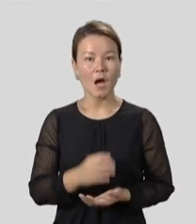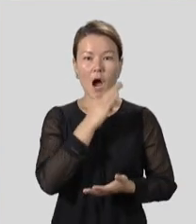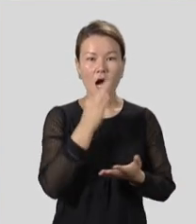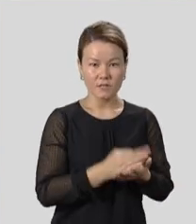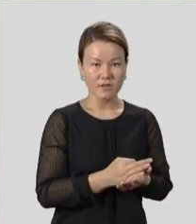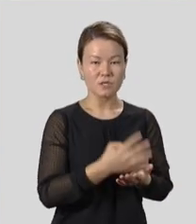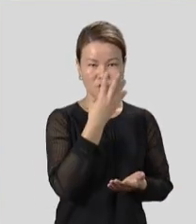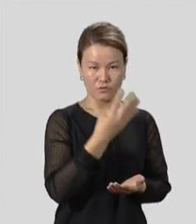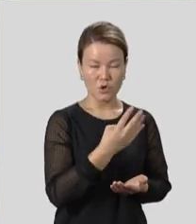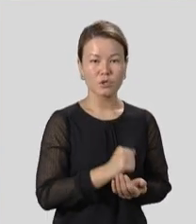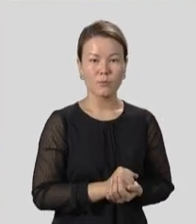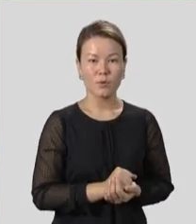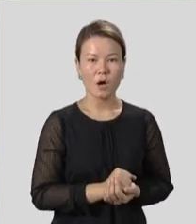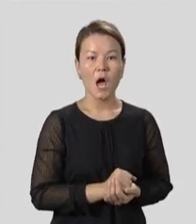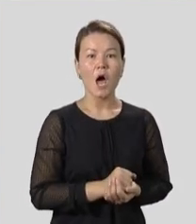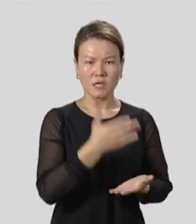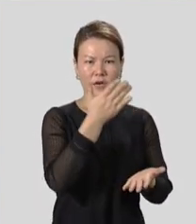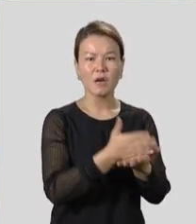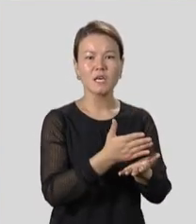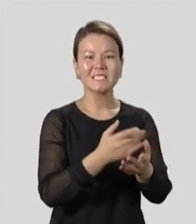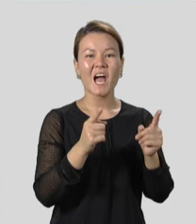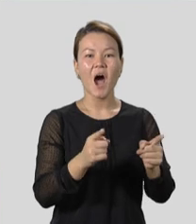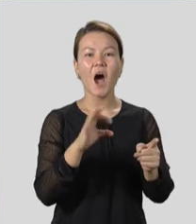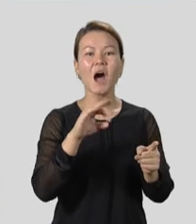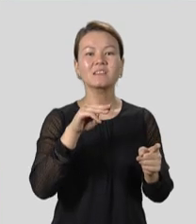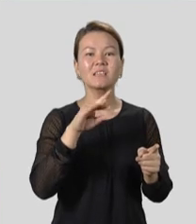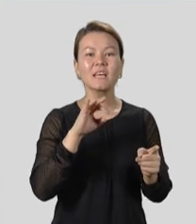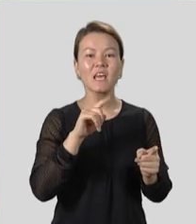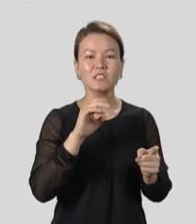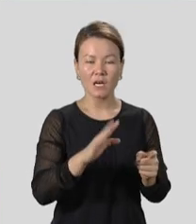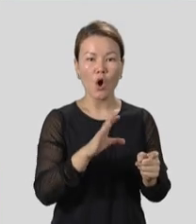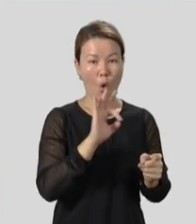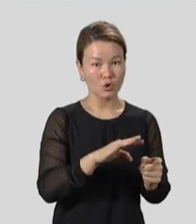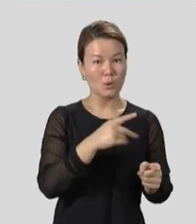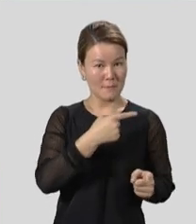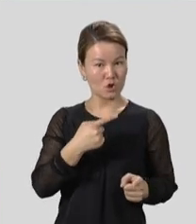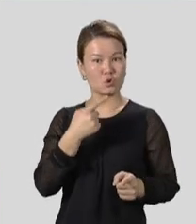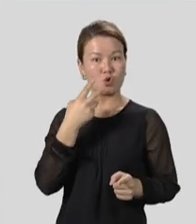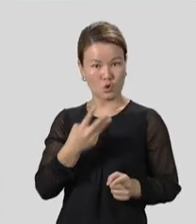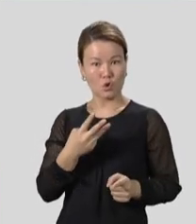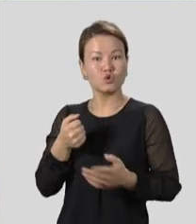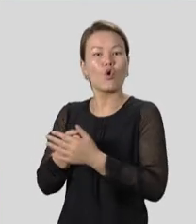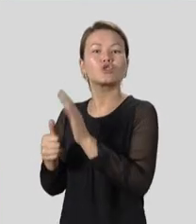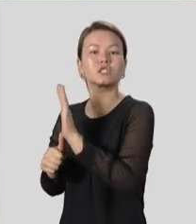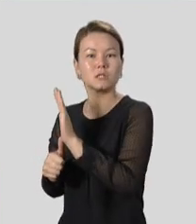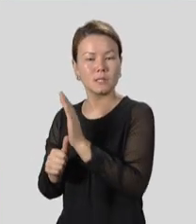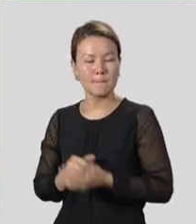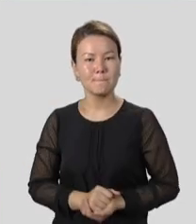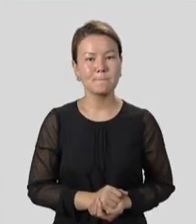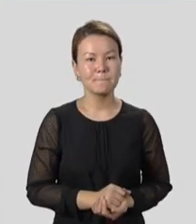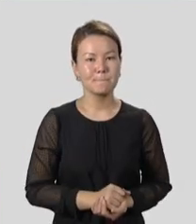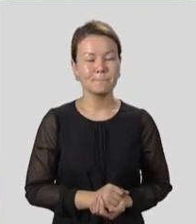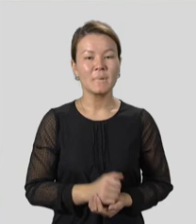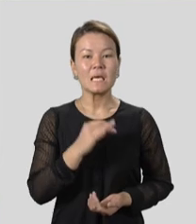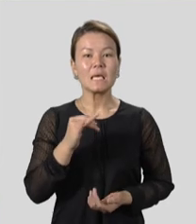Ответом к четвертому является отрезок от минус 3 и до 6.